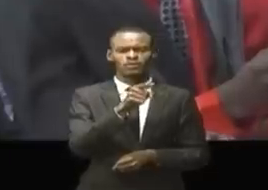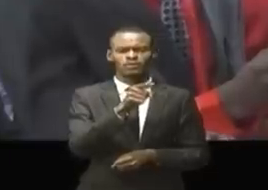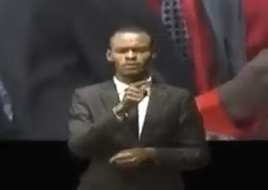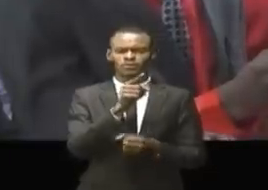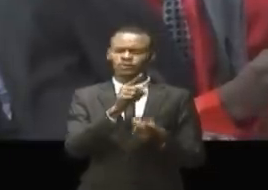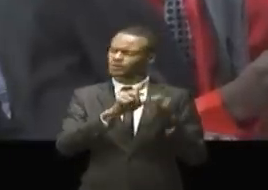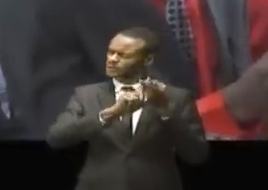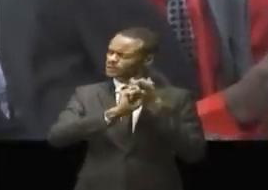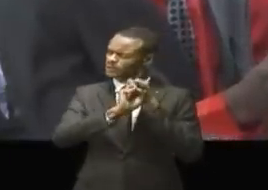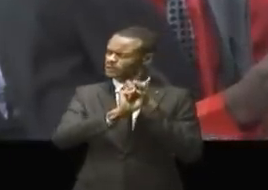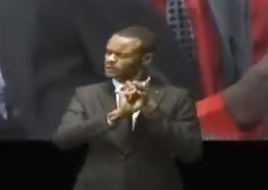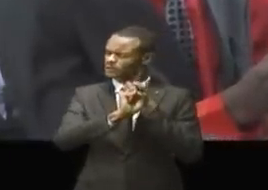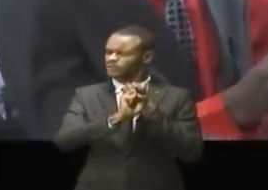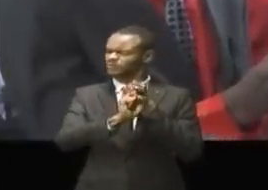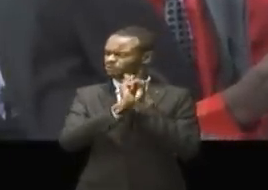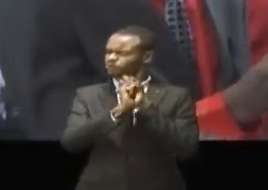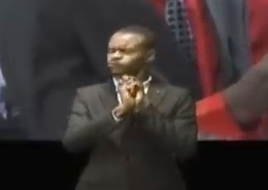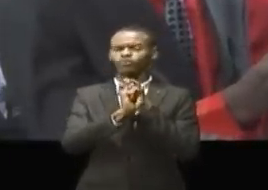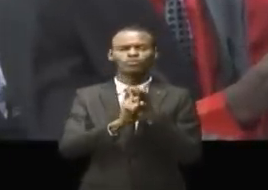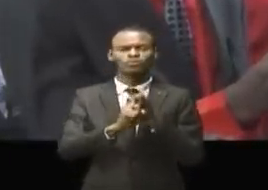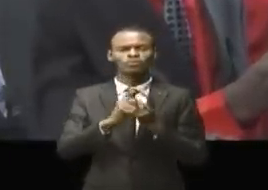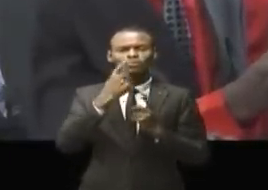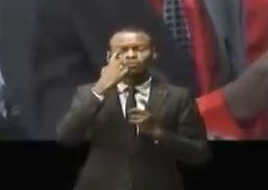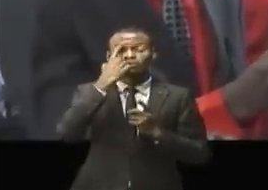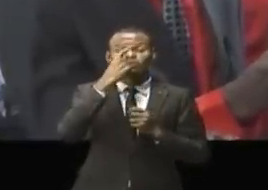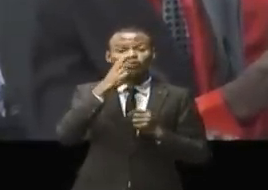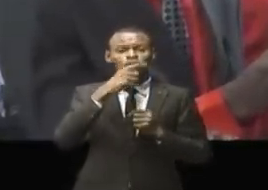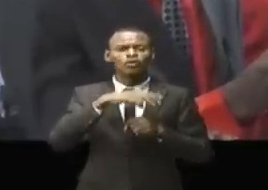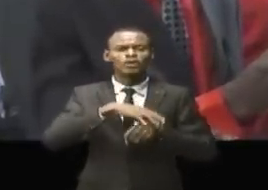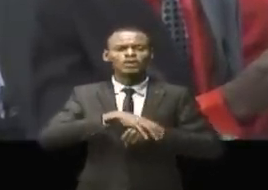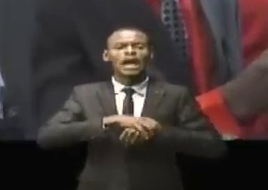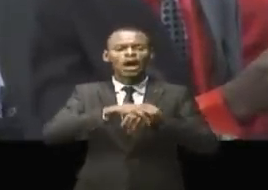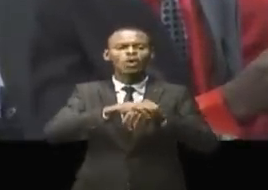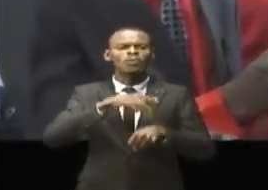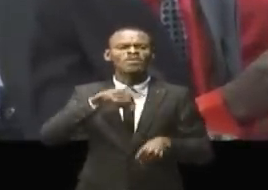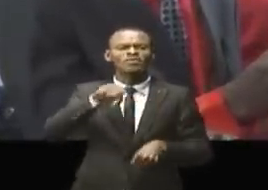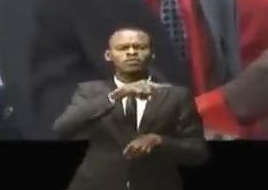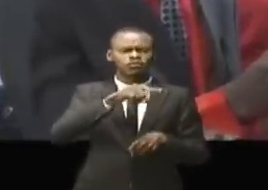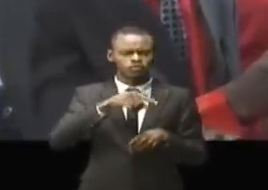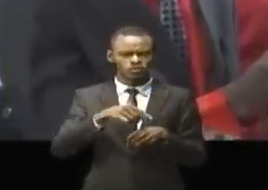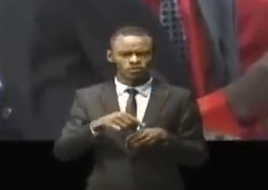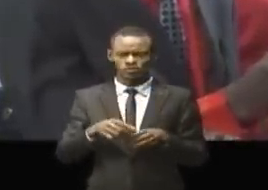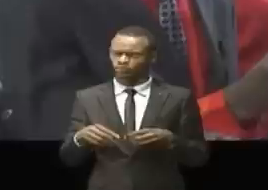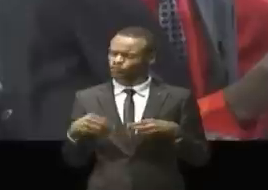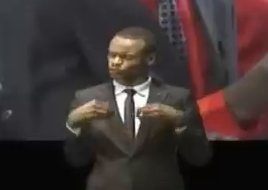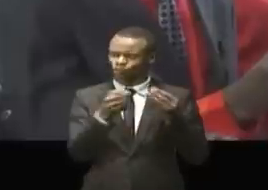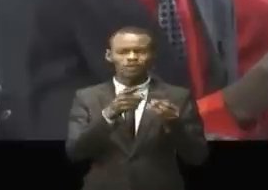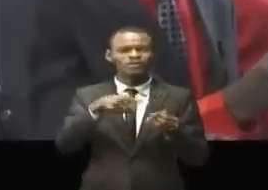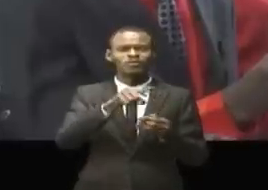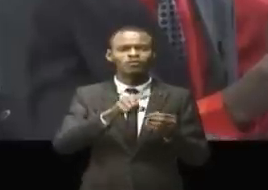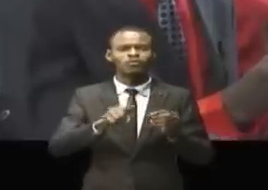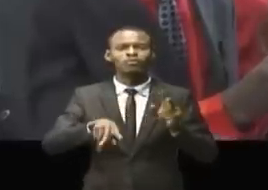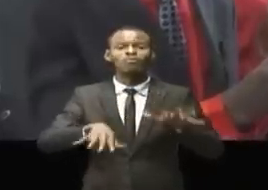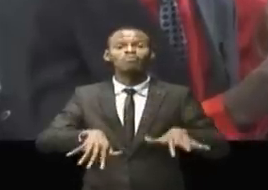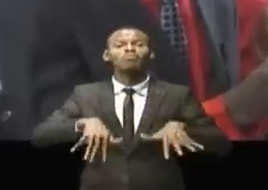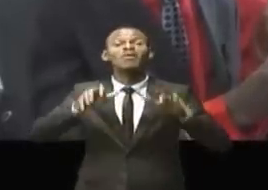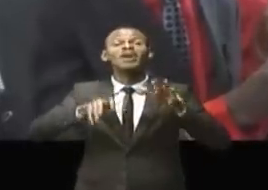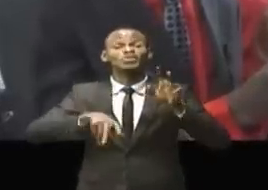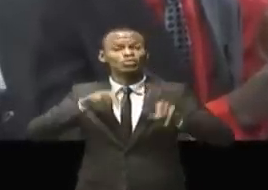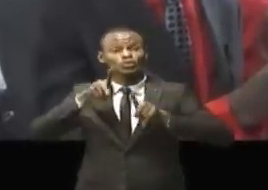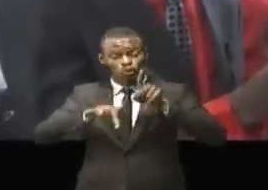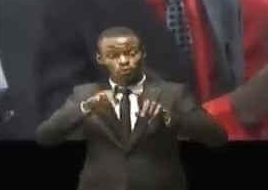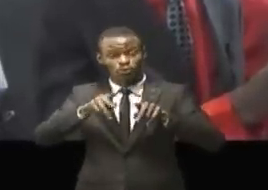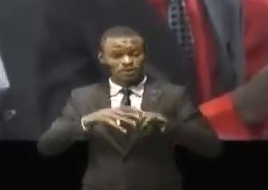sommes déterminés à vous porter en triomphe avec une majorité écrasante.